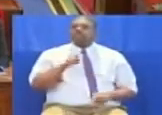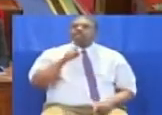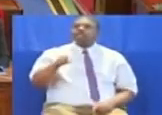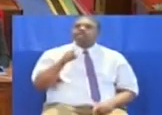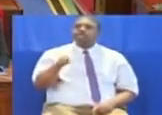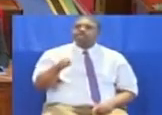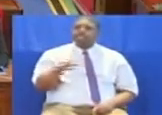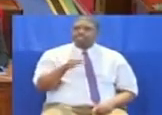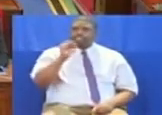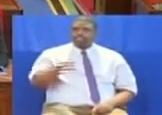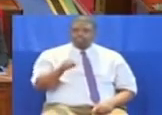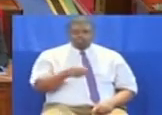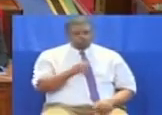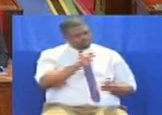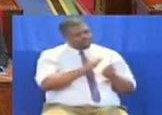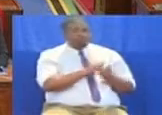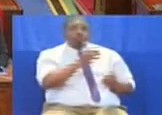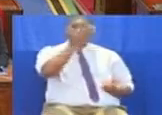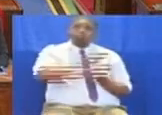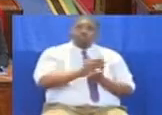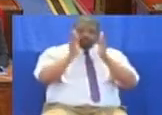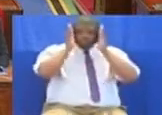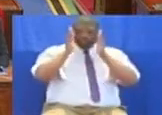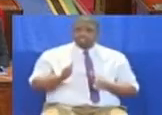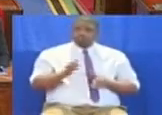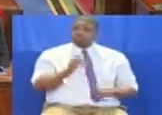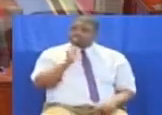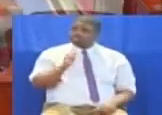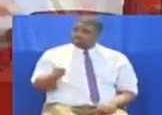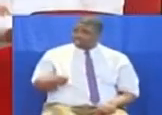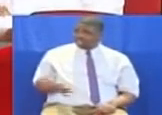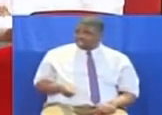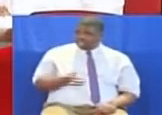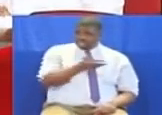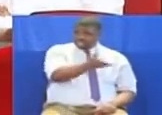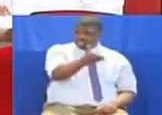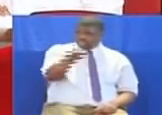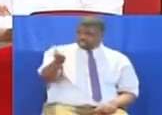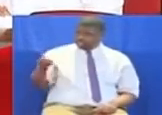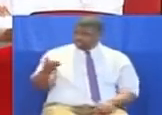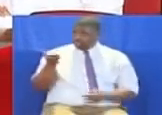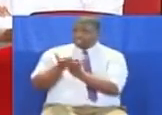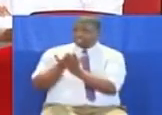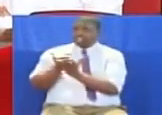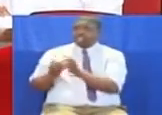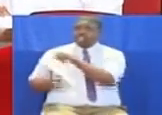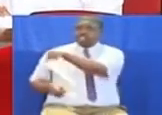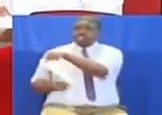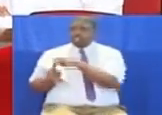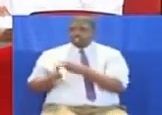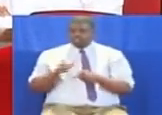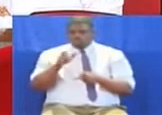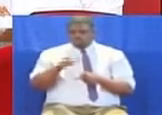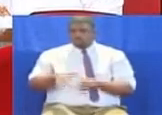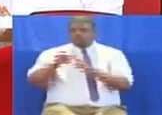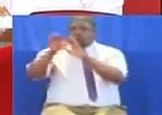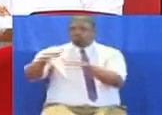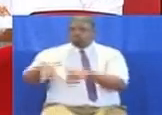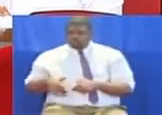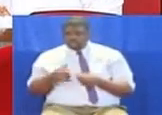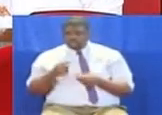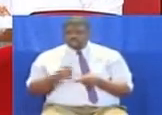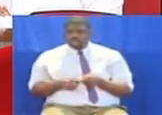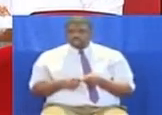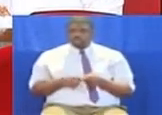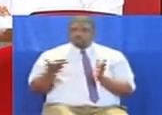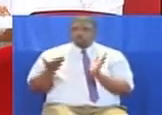Haya ndio ya ukweli mheshimiwa speaker. Lakini watu watabisha. Nyinyi wote mliona, ulikuwa ni mashahidi. Wabunge hapa kuna wabunge walikuwa